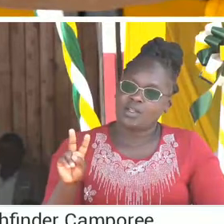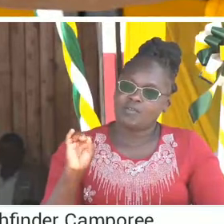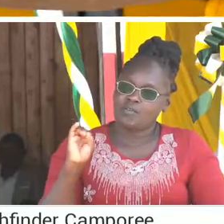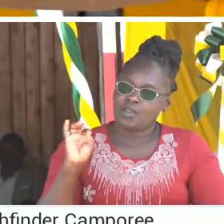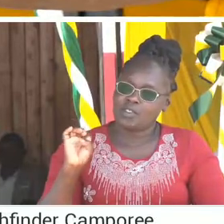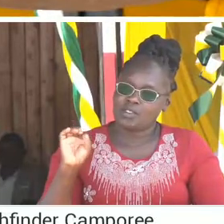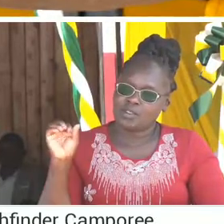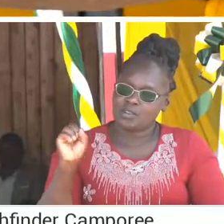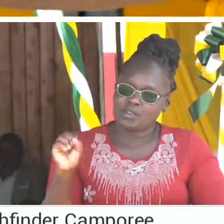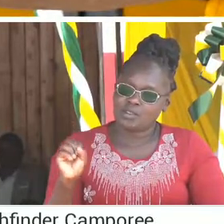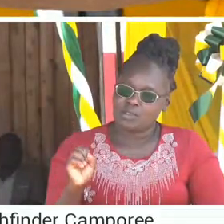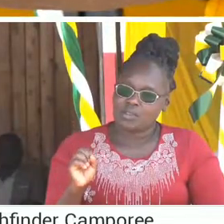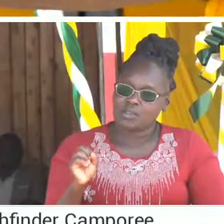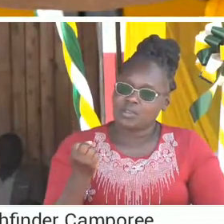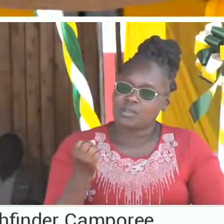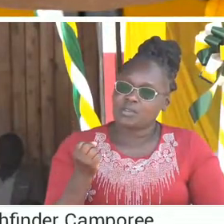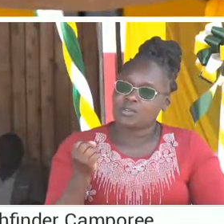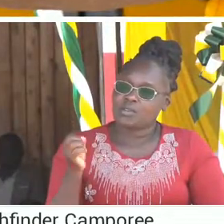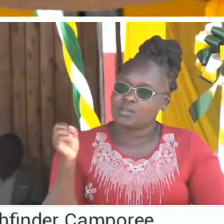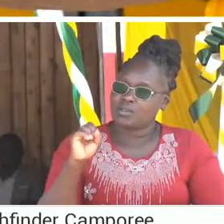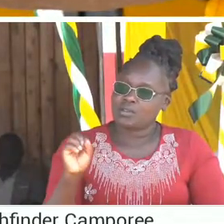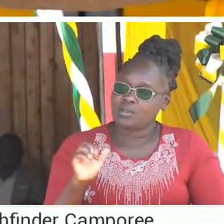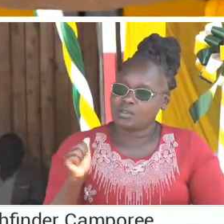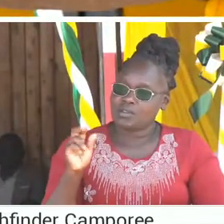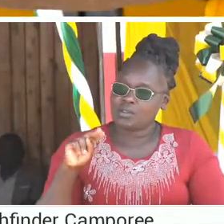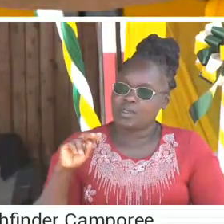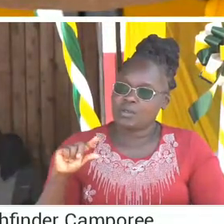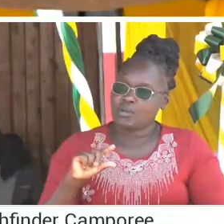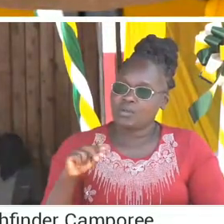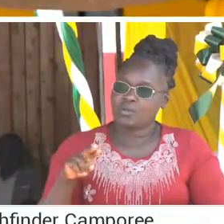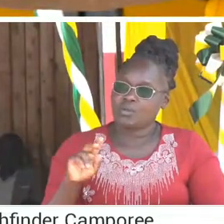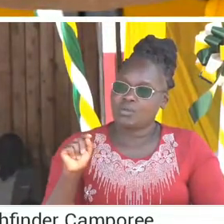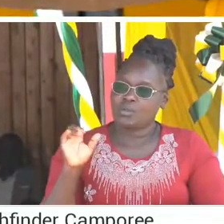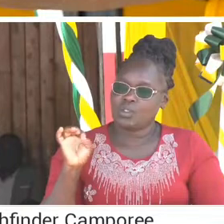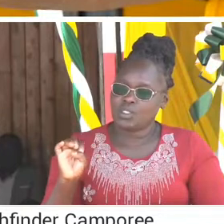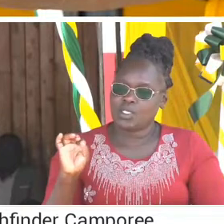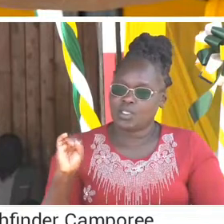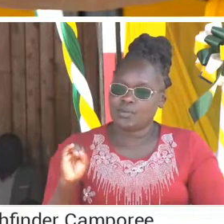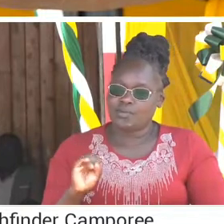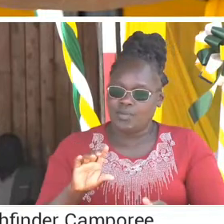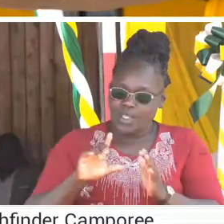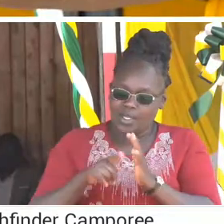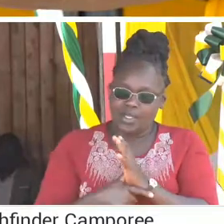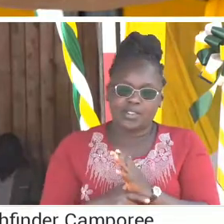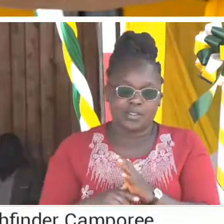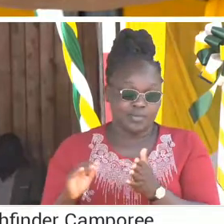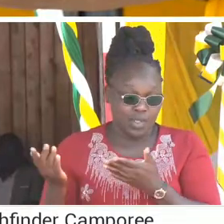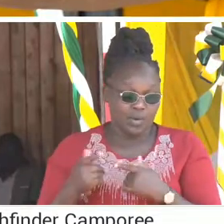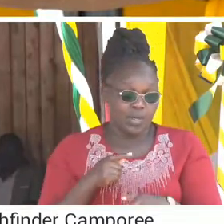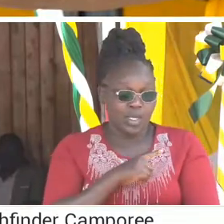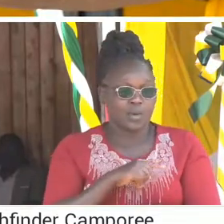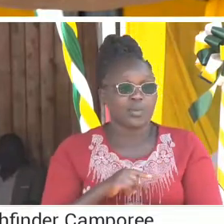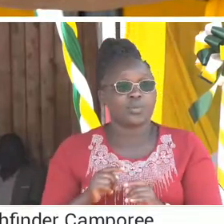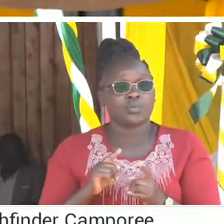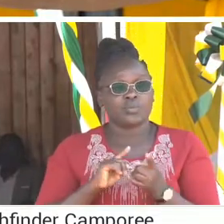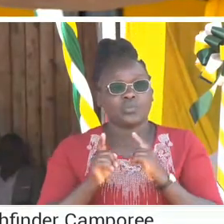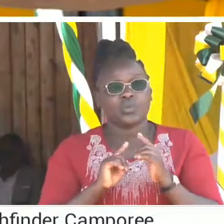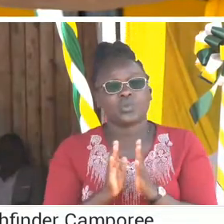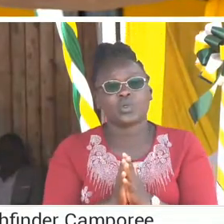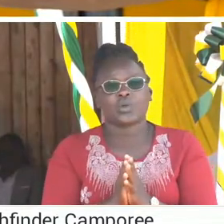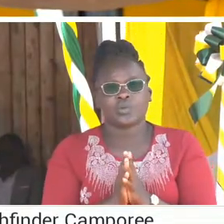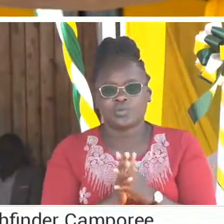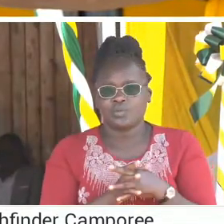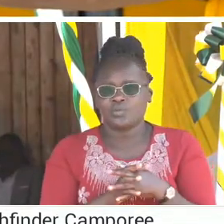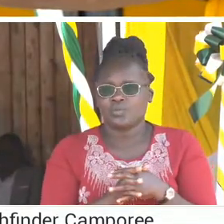nasi, na wakati fulani nitawakaribisha. Kuna wageni wengine wengi ambao vile vile tutaweza